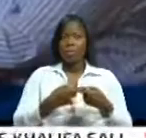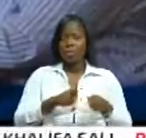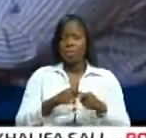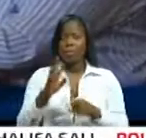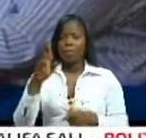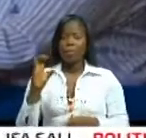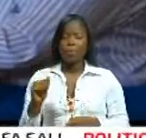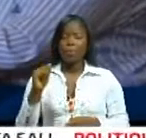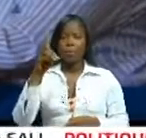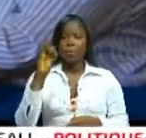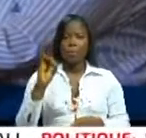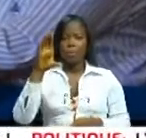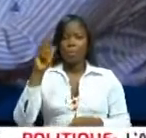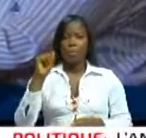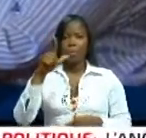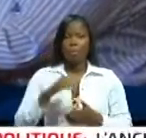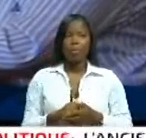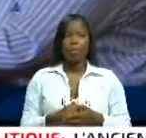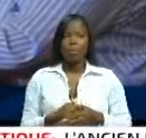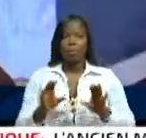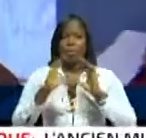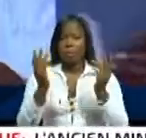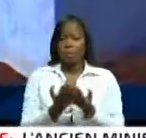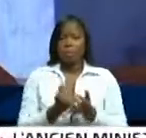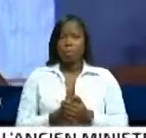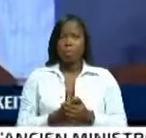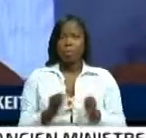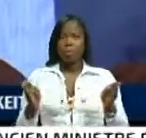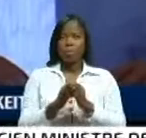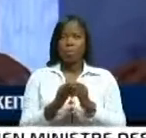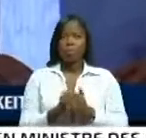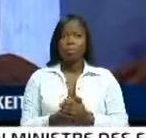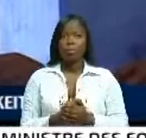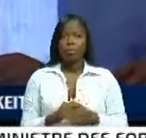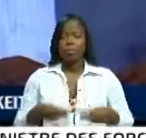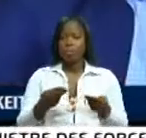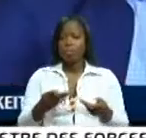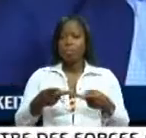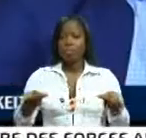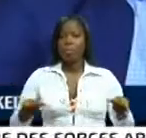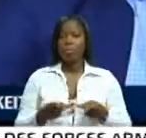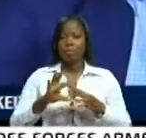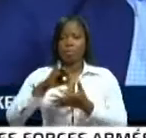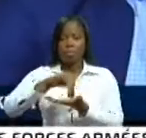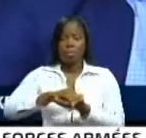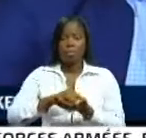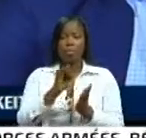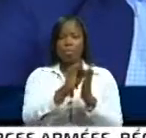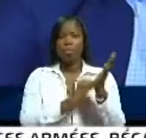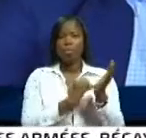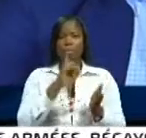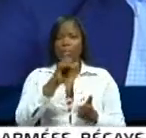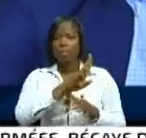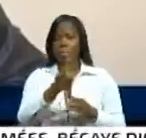pour les membres du pôle de communication de la coalition benno vos placards la mise en place de cette institution est